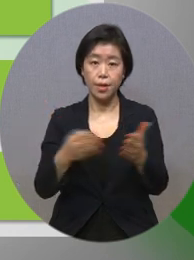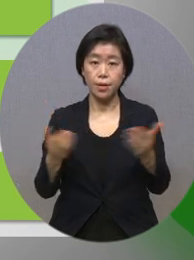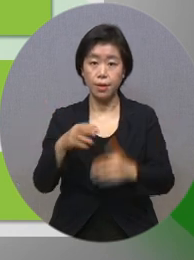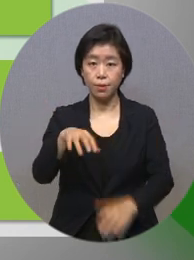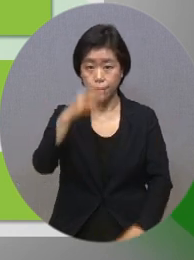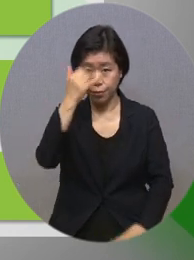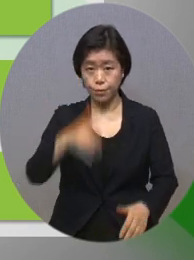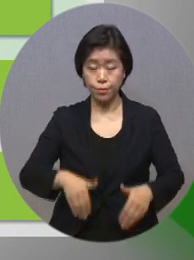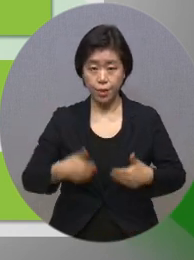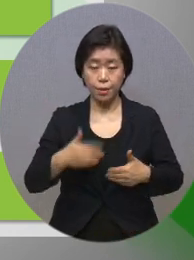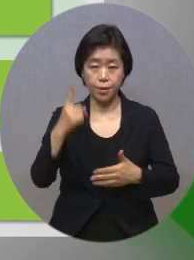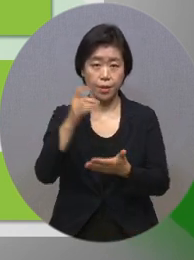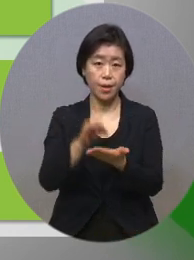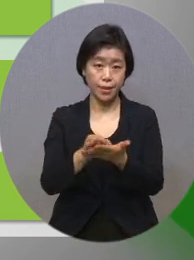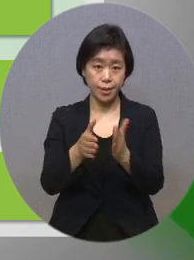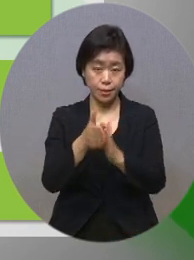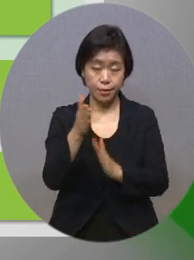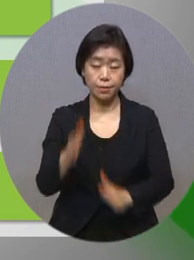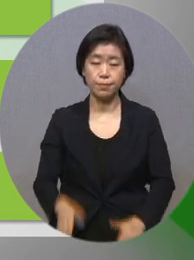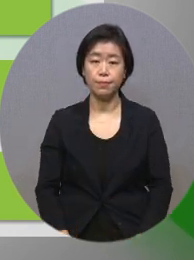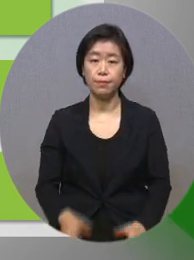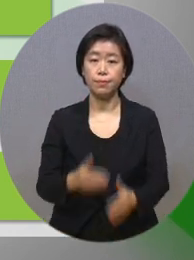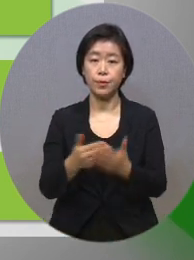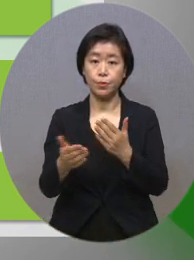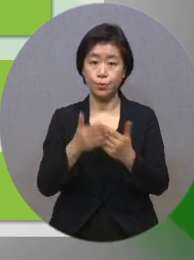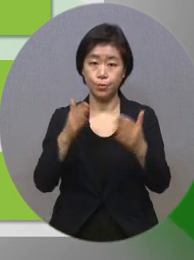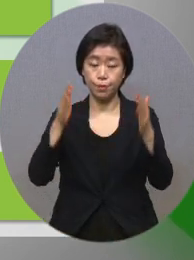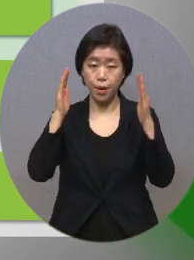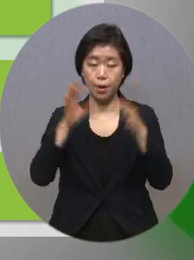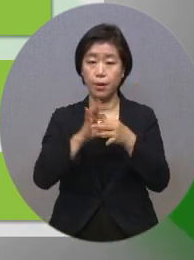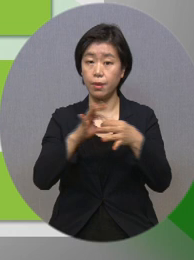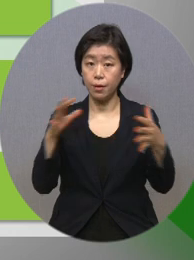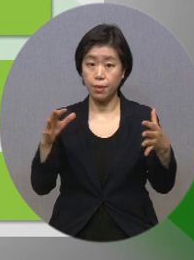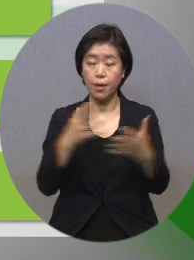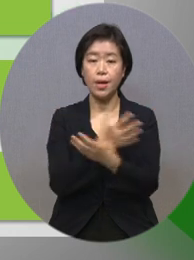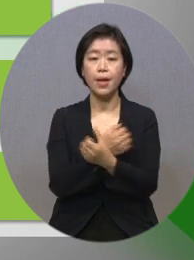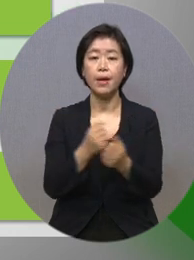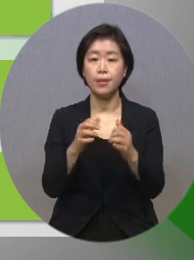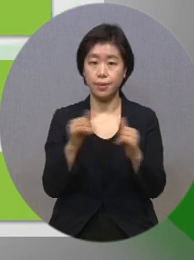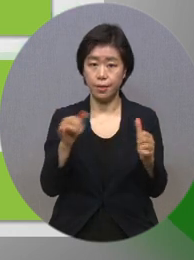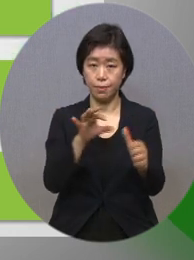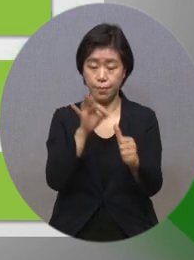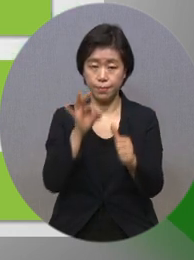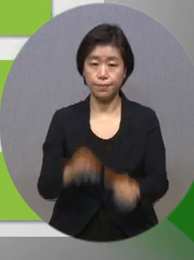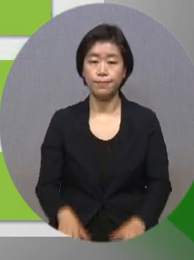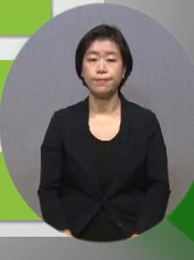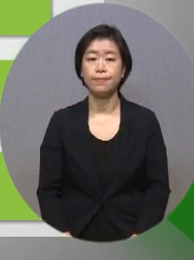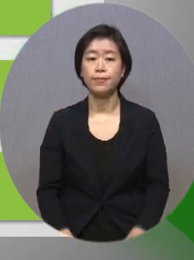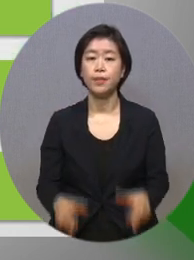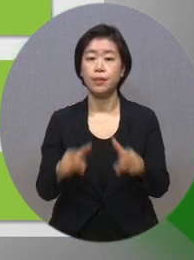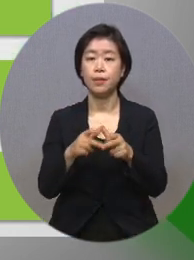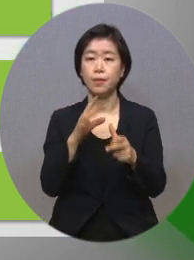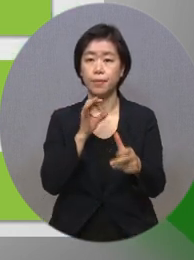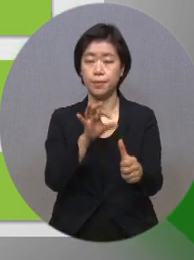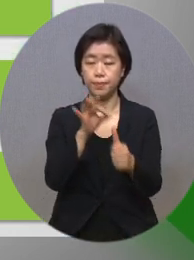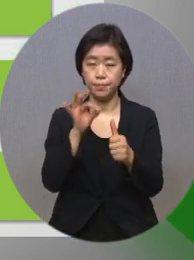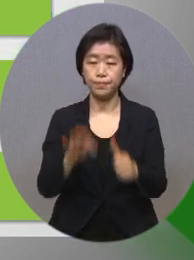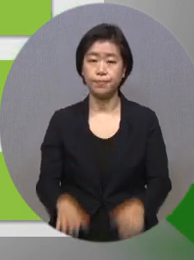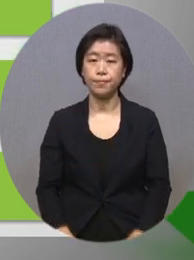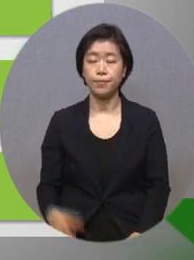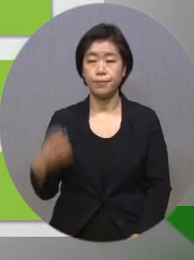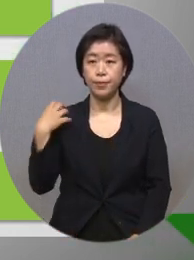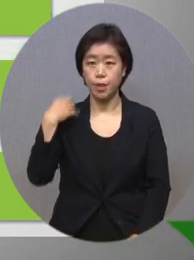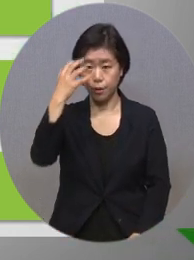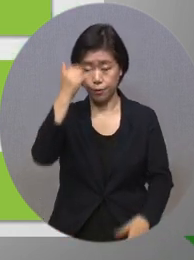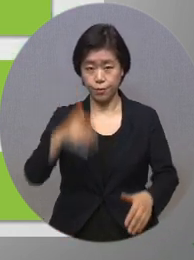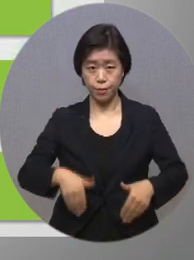충청남도 천안시입니다. 경력과 학력은 무관하며 계약직을 채용합니다. 장애인만 채용하며